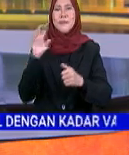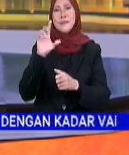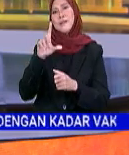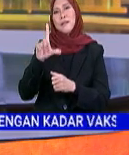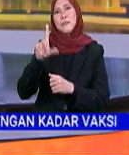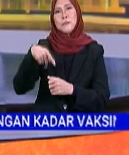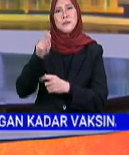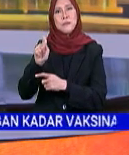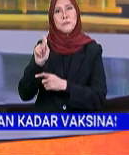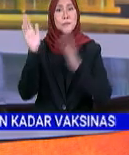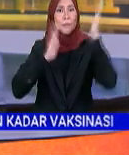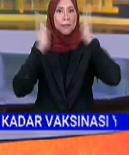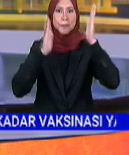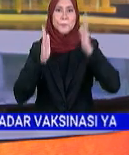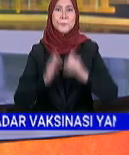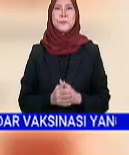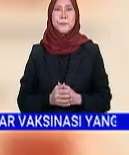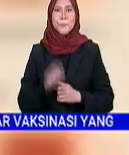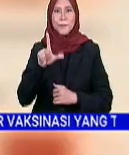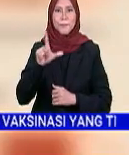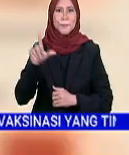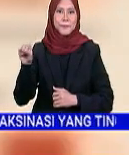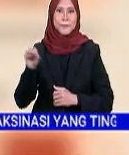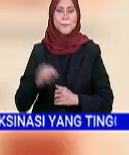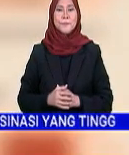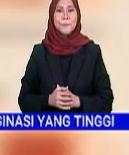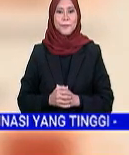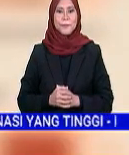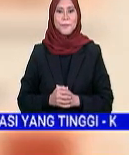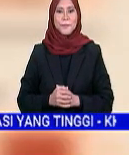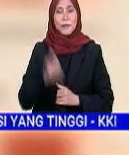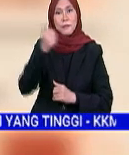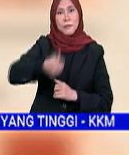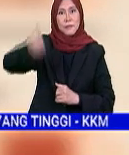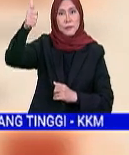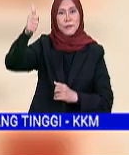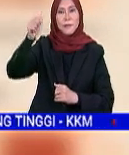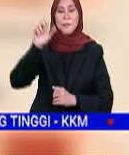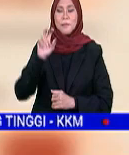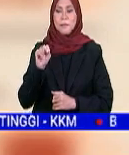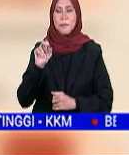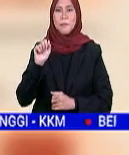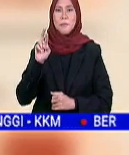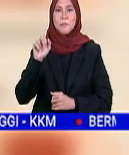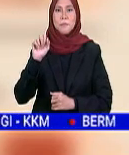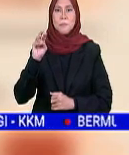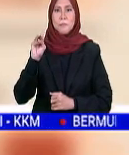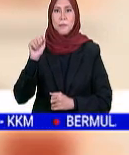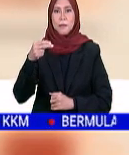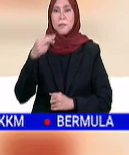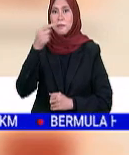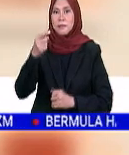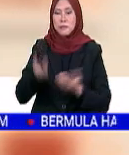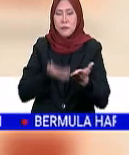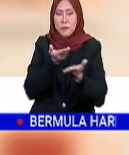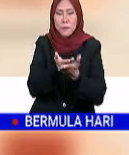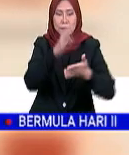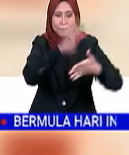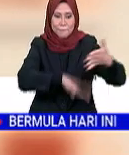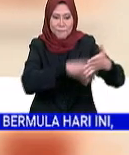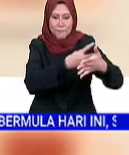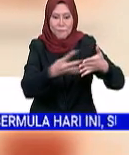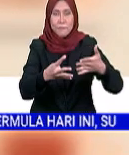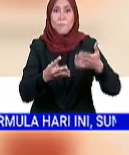lebur Ayesha takia Hai Tunggul susah gan ane Brazil Mama crazy kaaze jadwal cadangan waktu